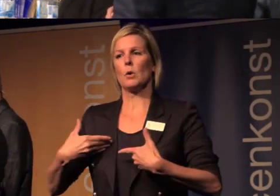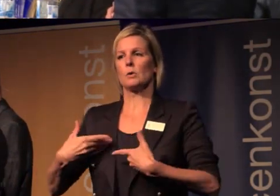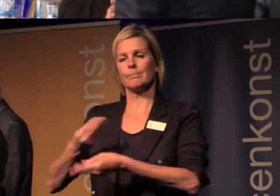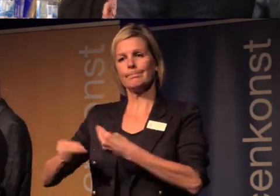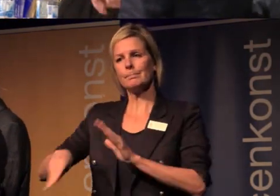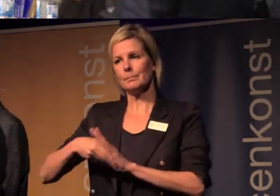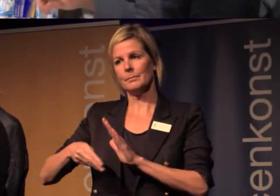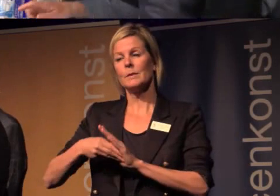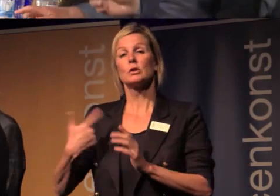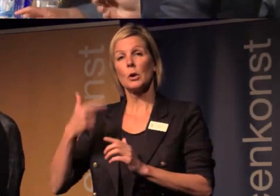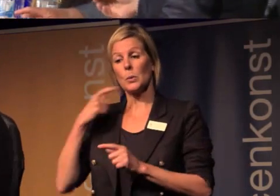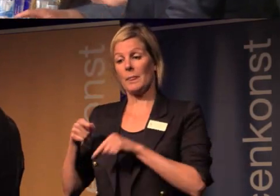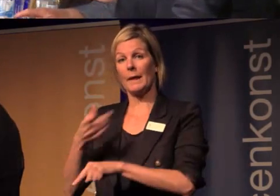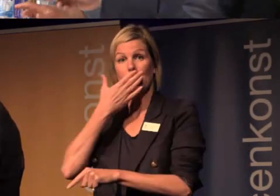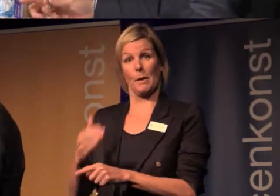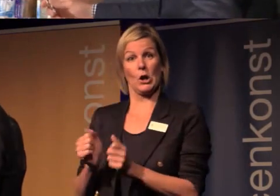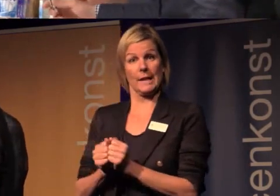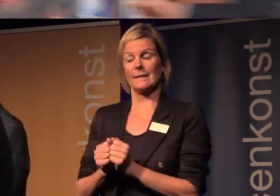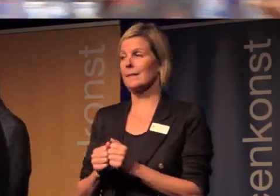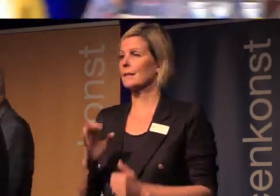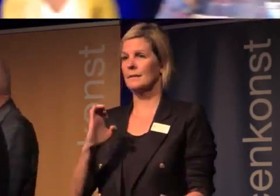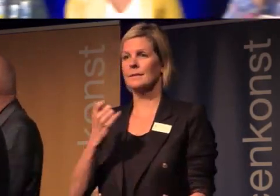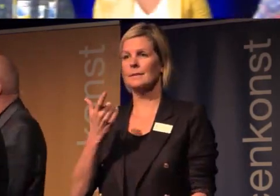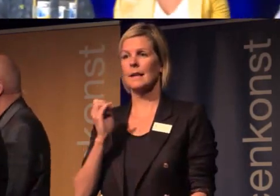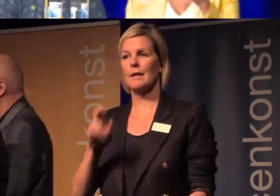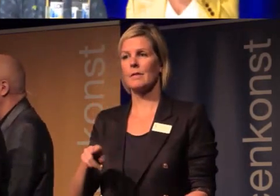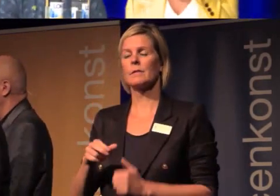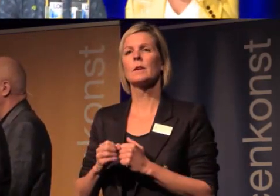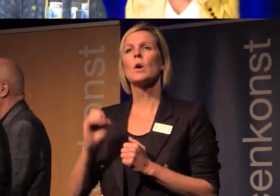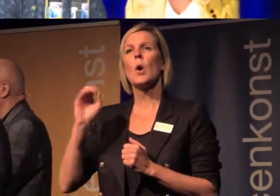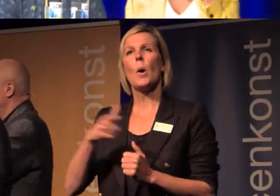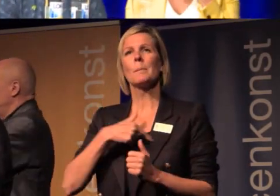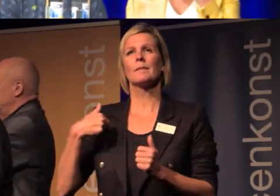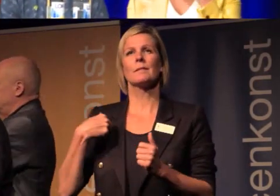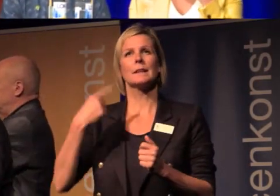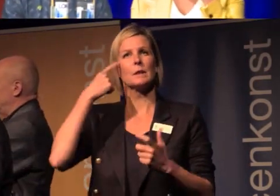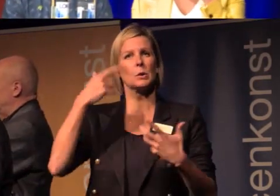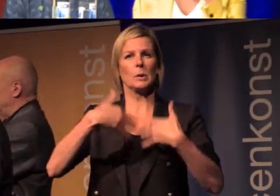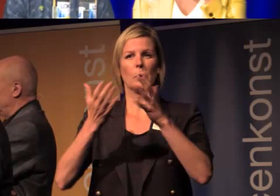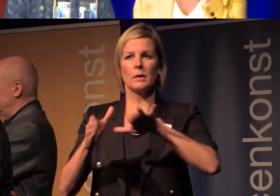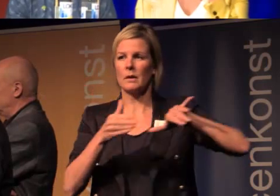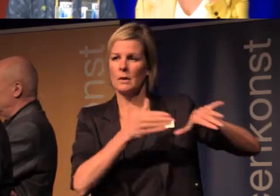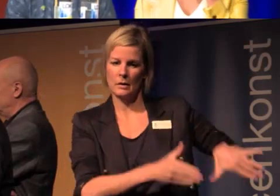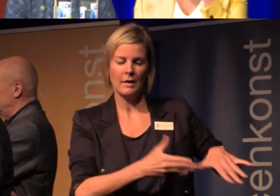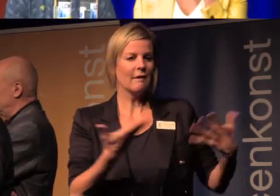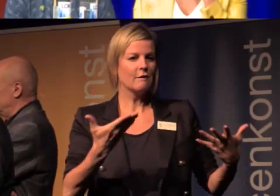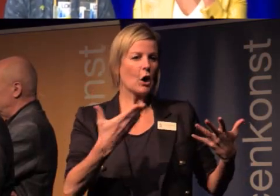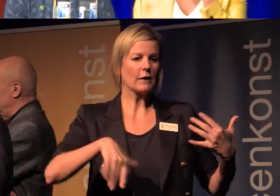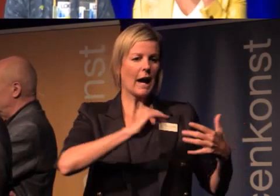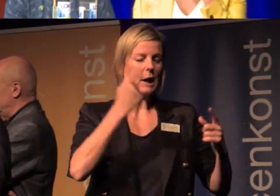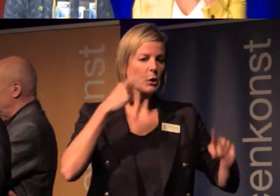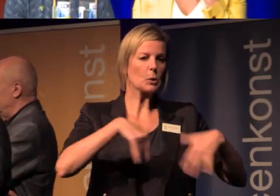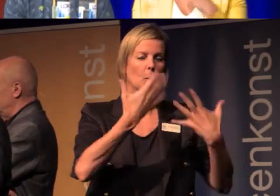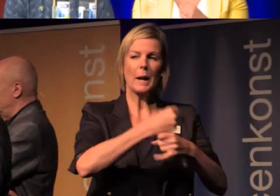verksamhet. Tack, Stefan. Problemet är väl bara att om man tänker bort kulturen i det som kulturarbetarna gör så missar man